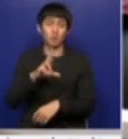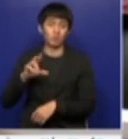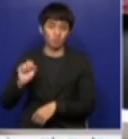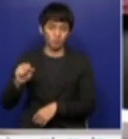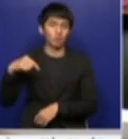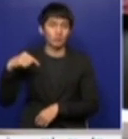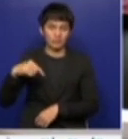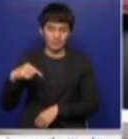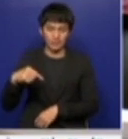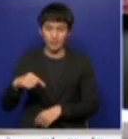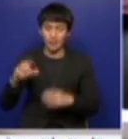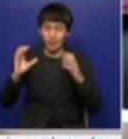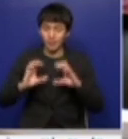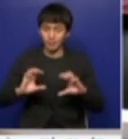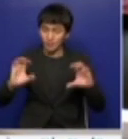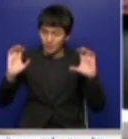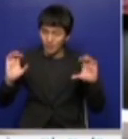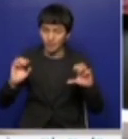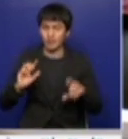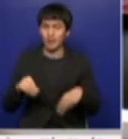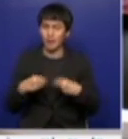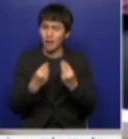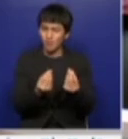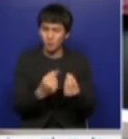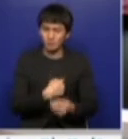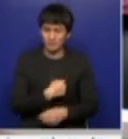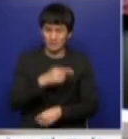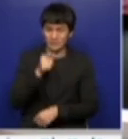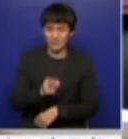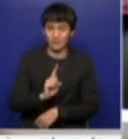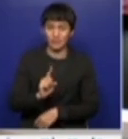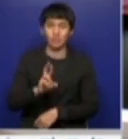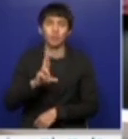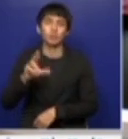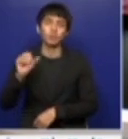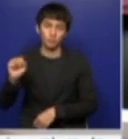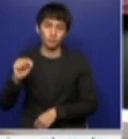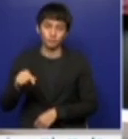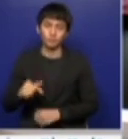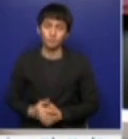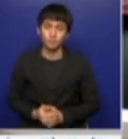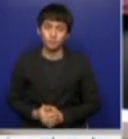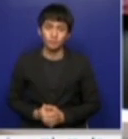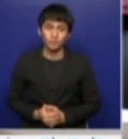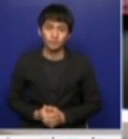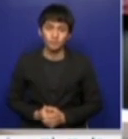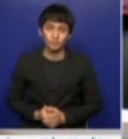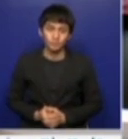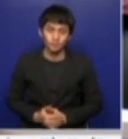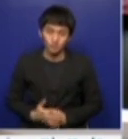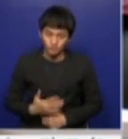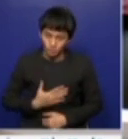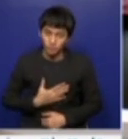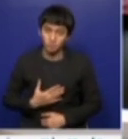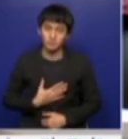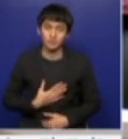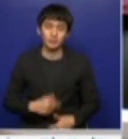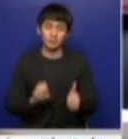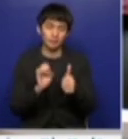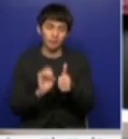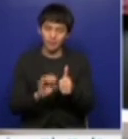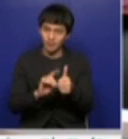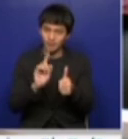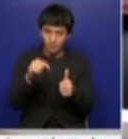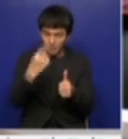ก็จะมาช่วยนี้ความจริงใจมากสำหรับรัฐสภาเพื่อความรบทำได้ครับผมเสนอเป็นประเด็นแรกเลยว่า